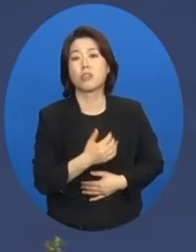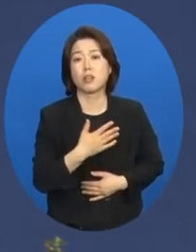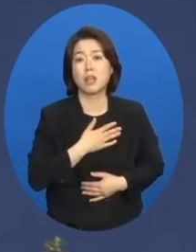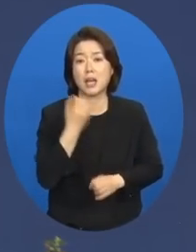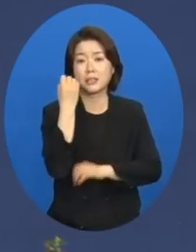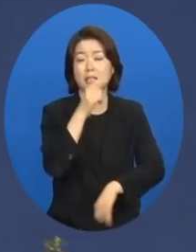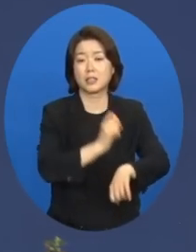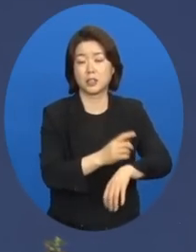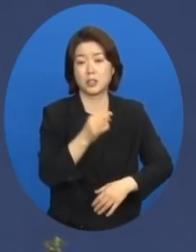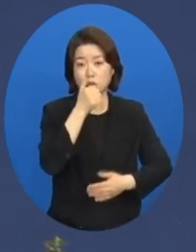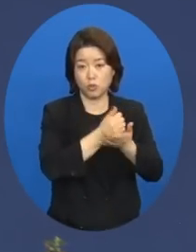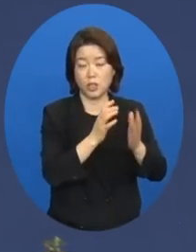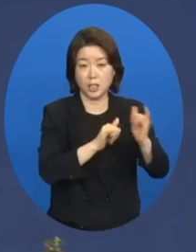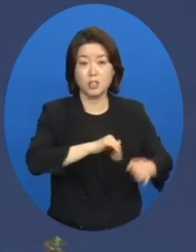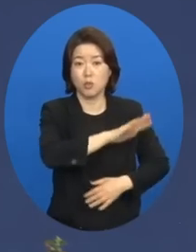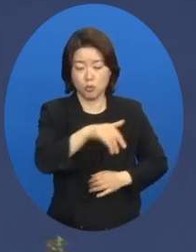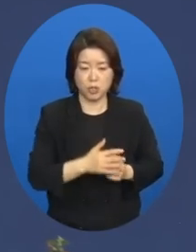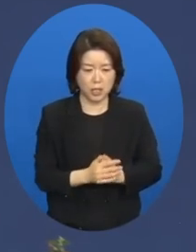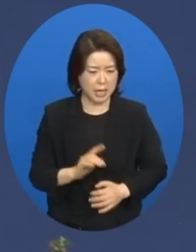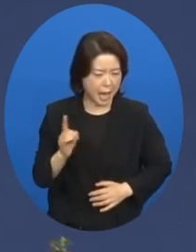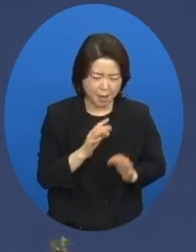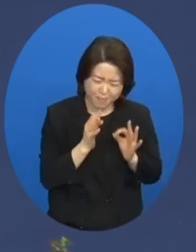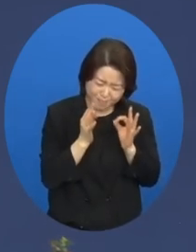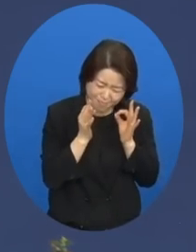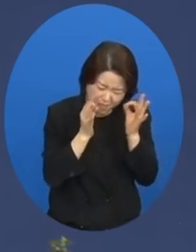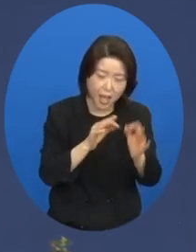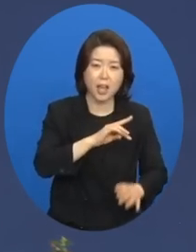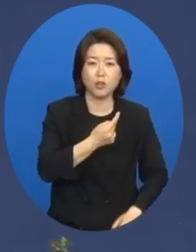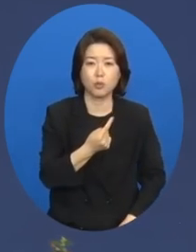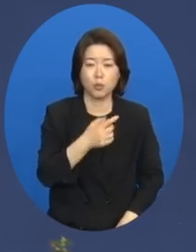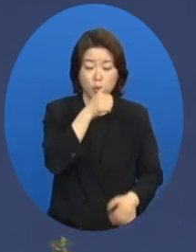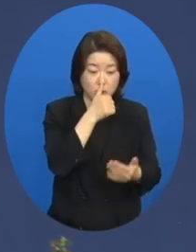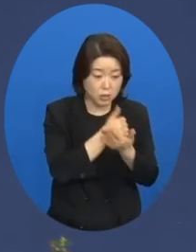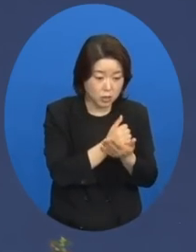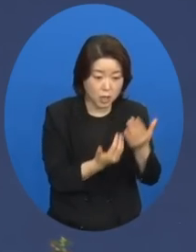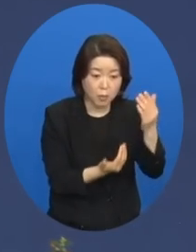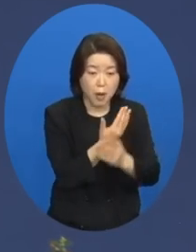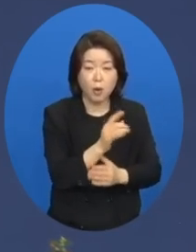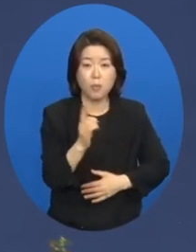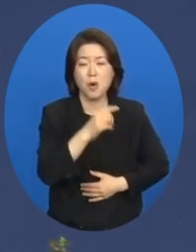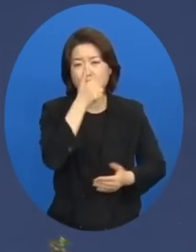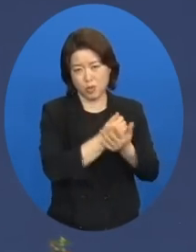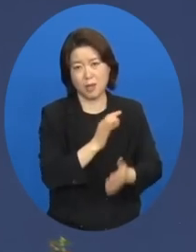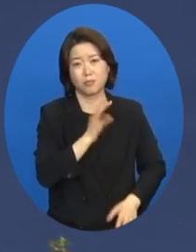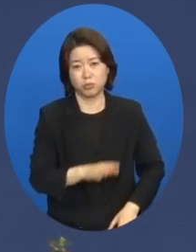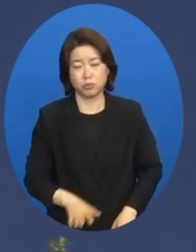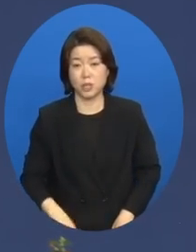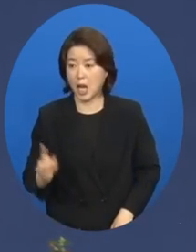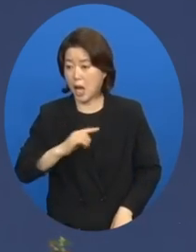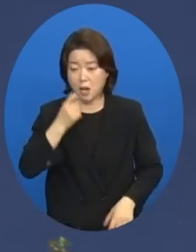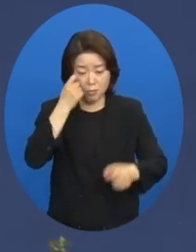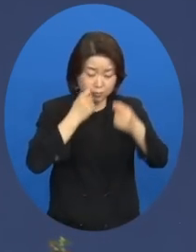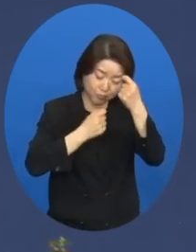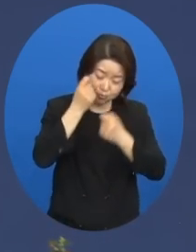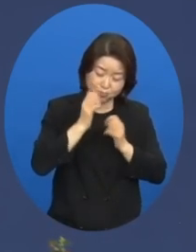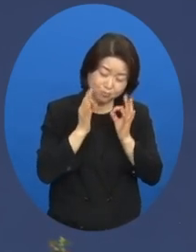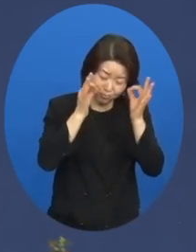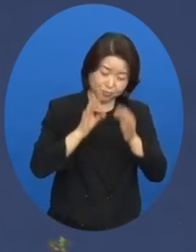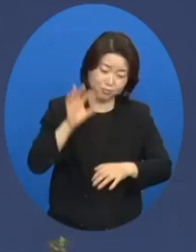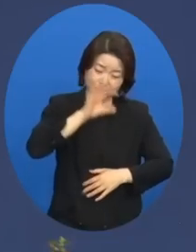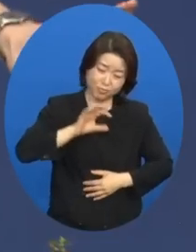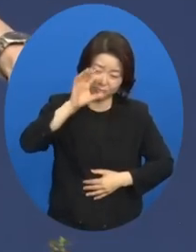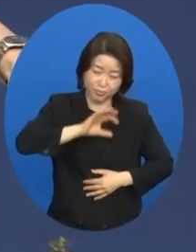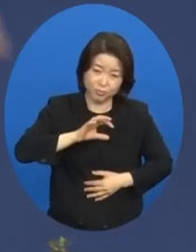본성적으로 죄인인 우리는 아무리 쥐어 짜도 죄인에게서 나올 건 죄밖에 없고 아무리 눈물 겪게 내가 갈고